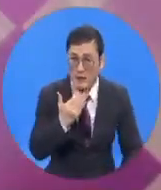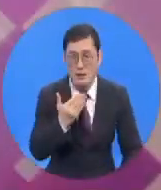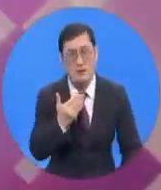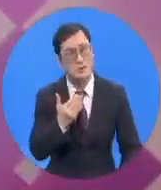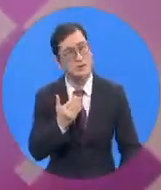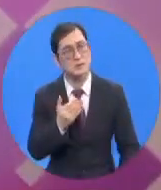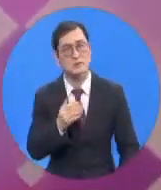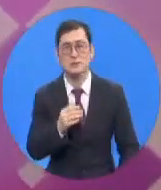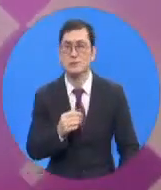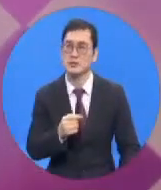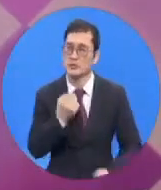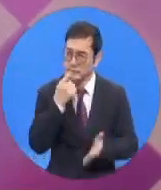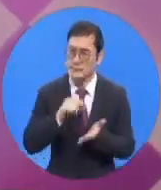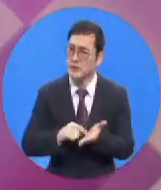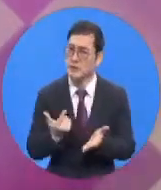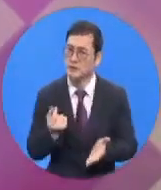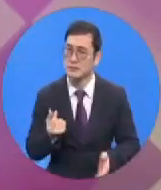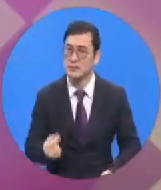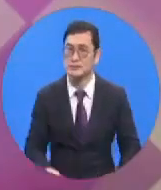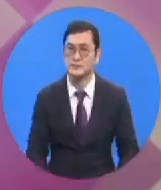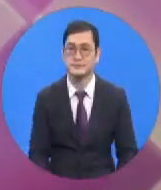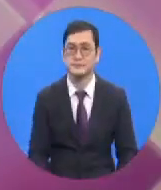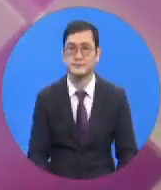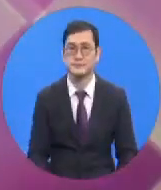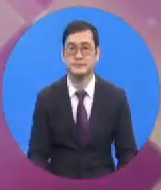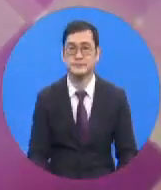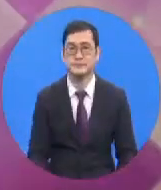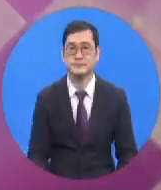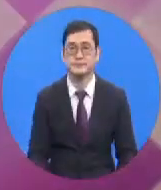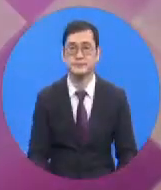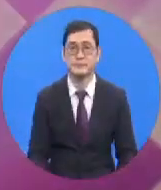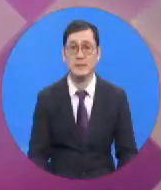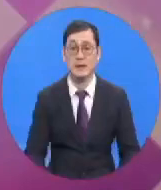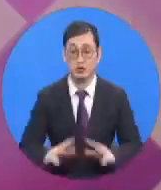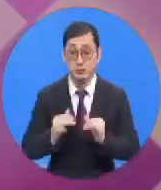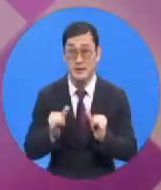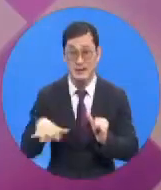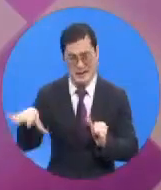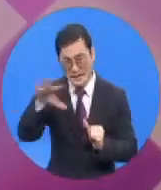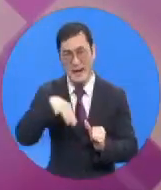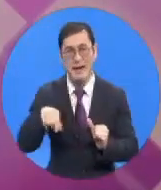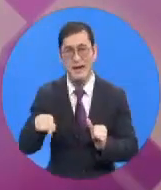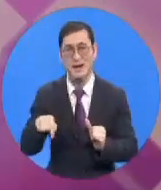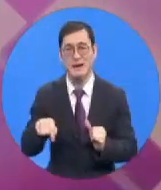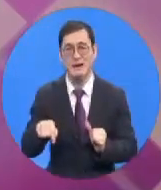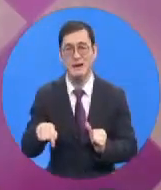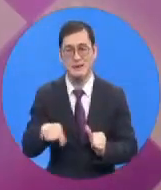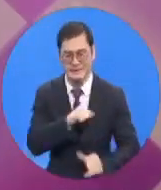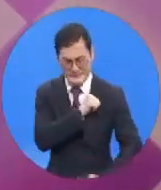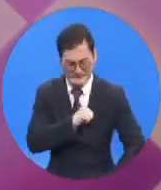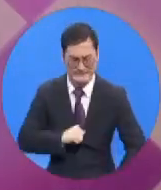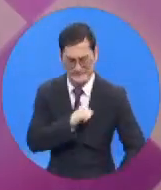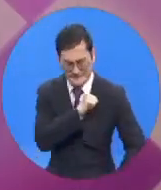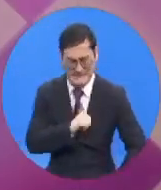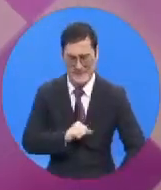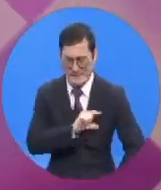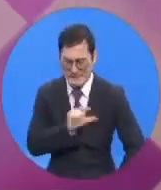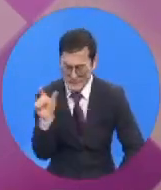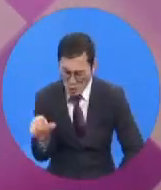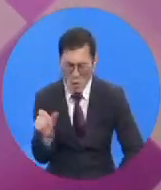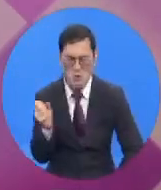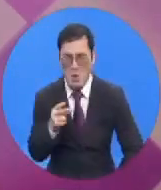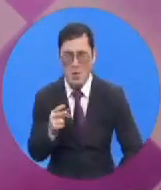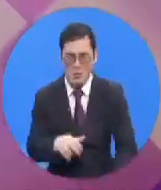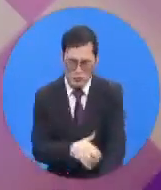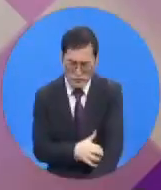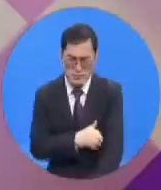박정하 전 대변인께서는 어떻게 생각하십니까? 결국 많은 국민들이 어떻게 보면 기본권을 희생해가면서 지금 방역에 협조를 하고 있는 건데 과연